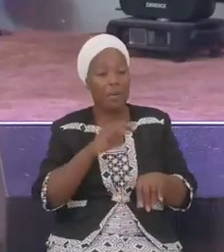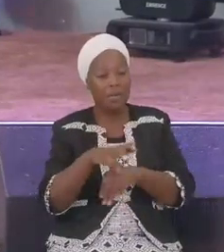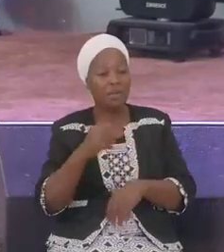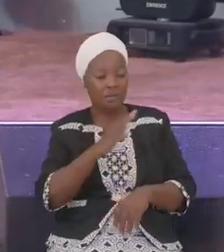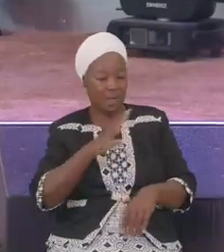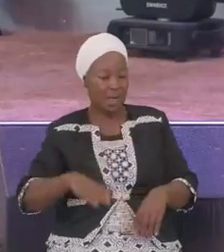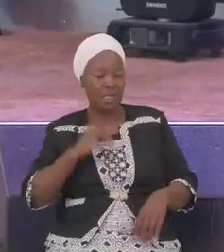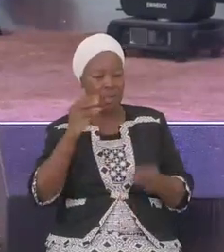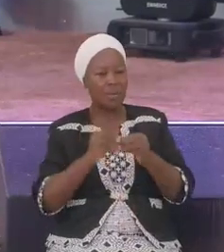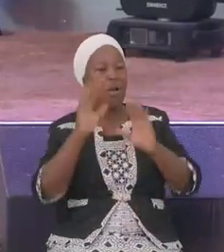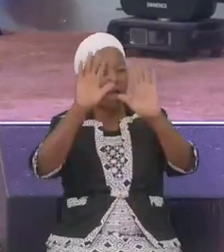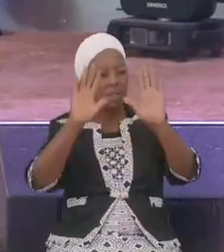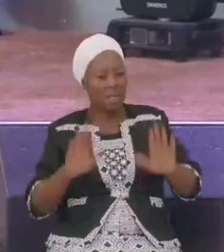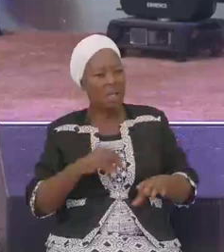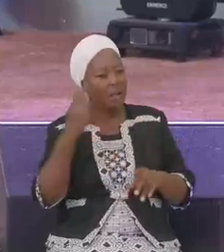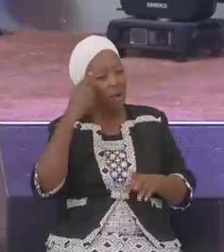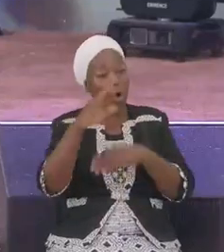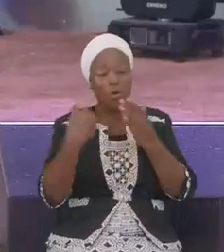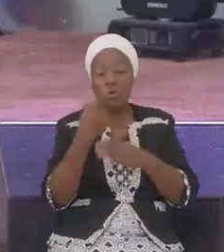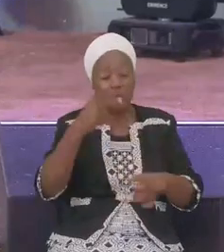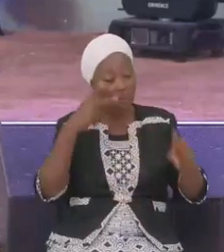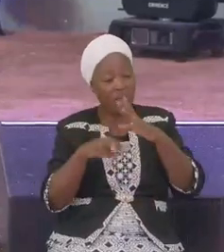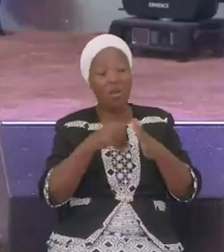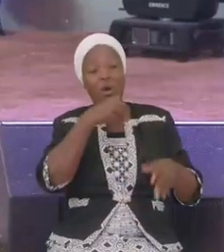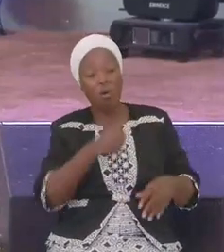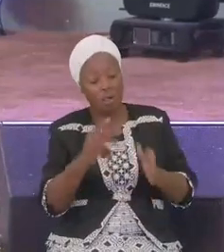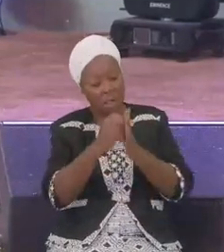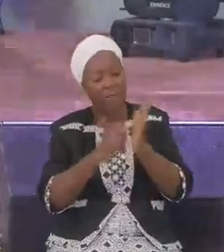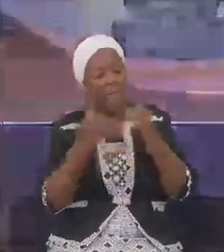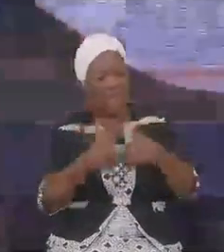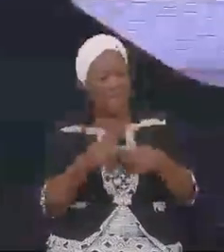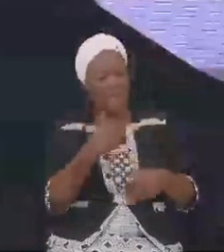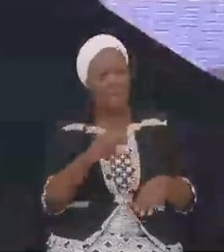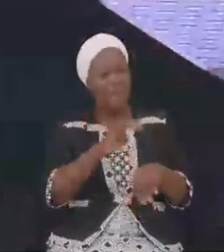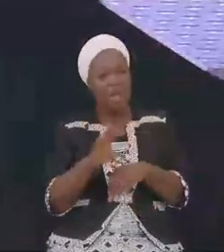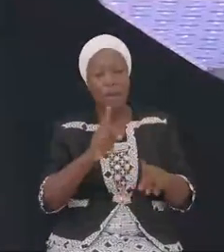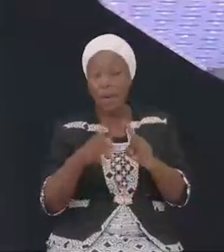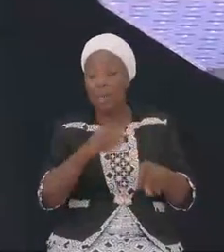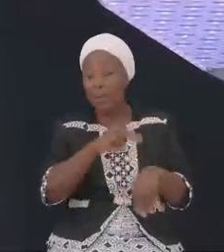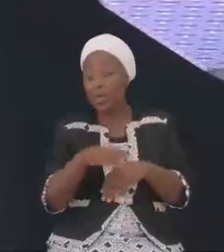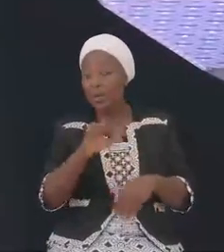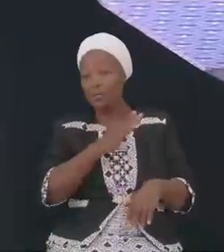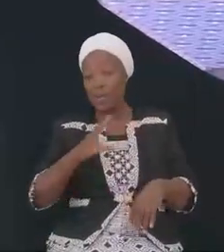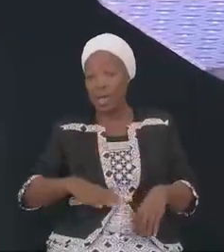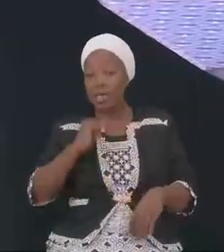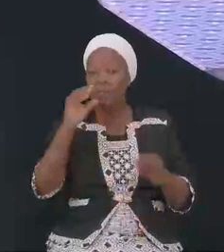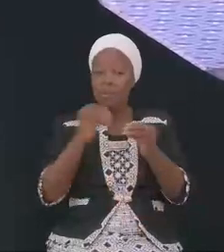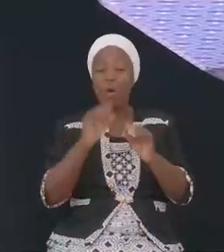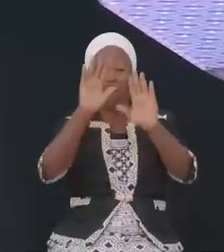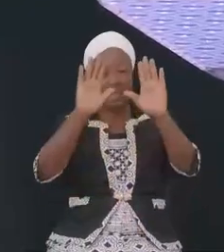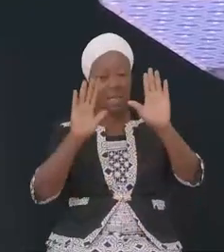est d'autant supérieur. Tous les prophètes avaient un ministère, mais le ministère de Christ est plus